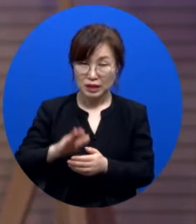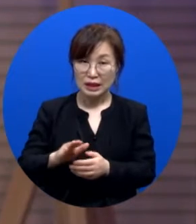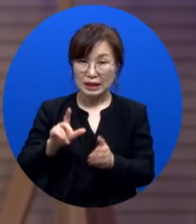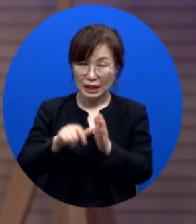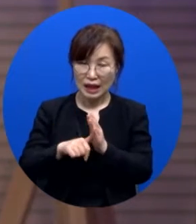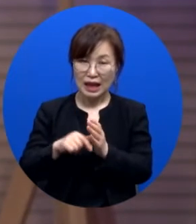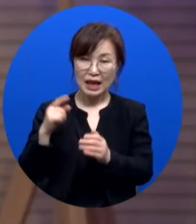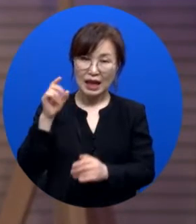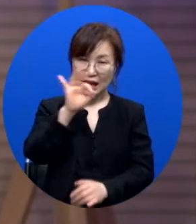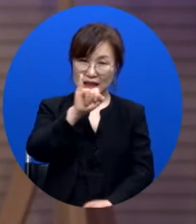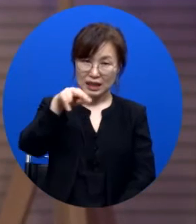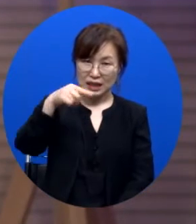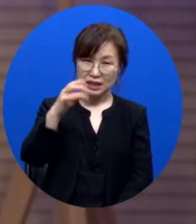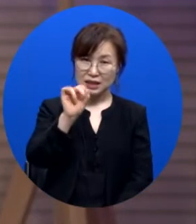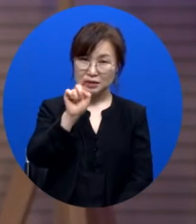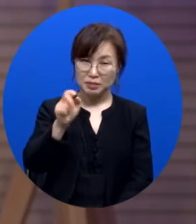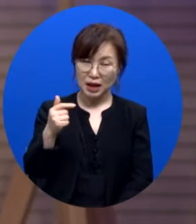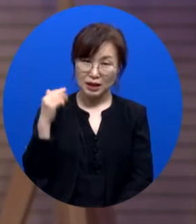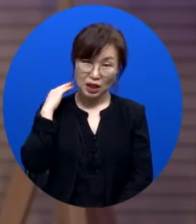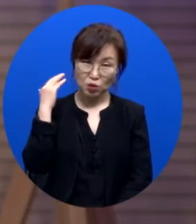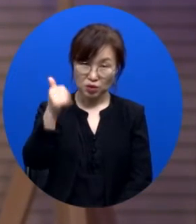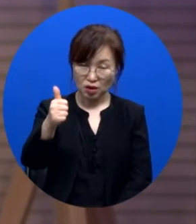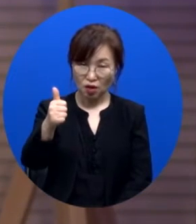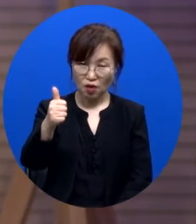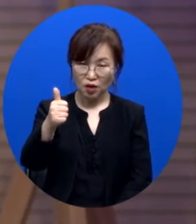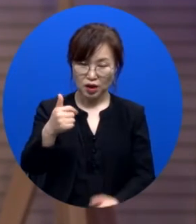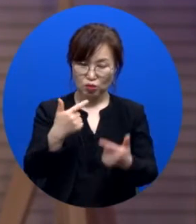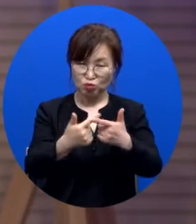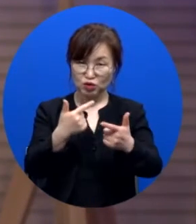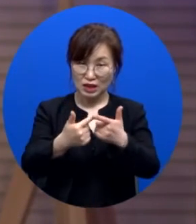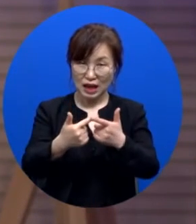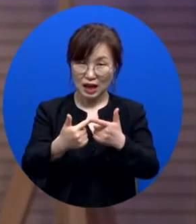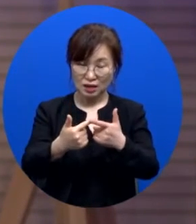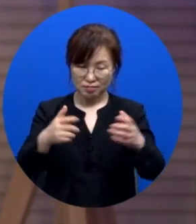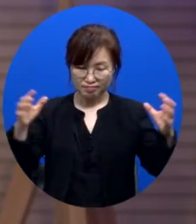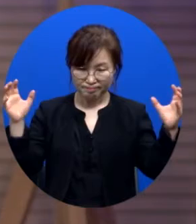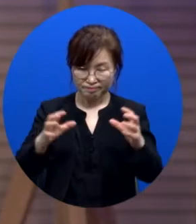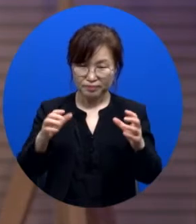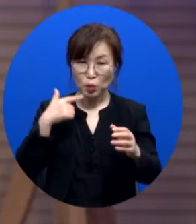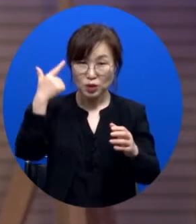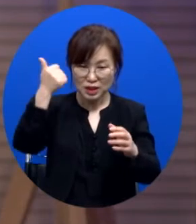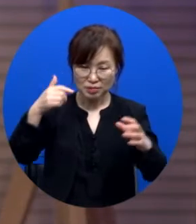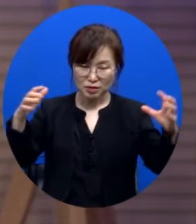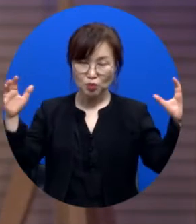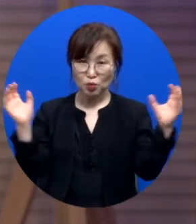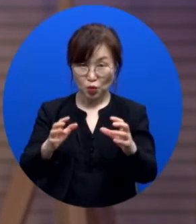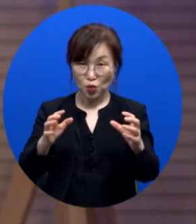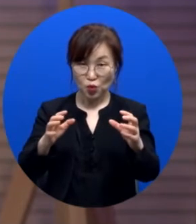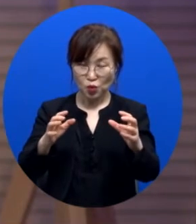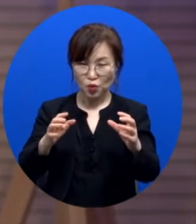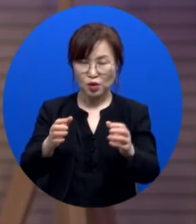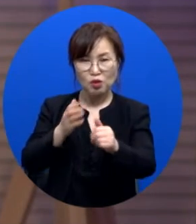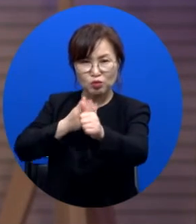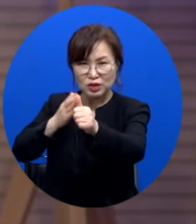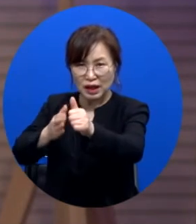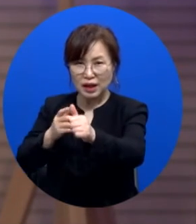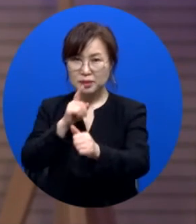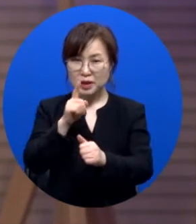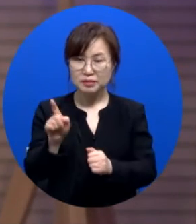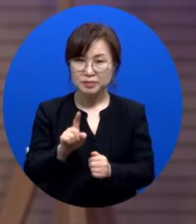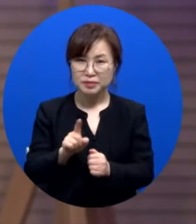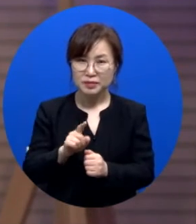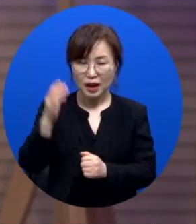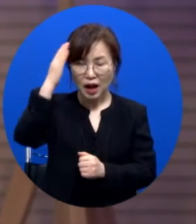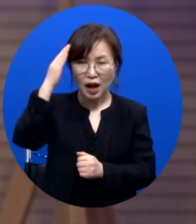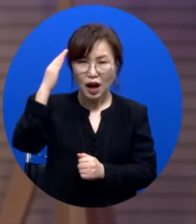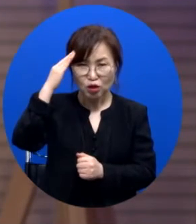대통령은 부산에 피난 은 모든 목회자들을 부산 도지사 관저로 불러서 이렇게 부탁했다고 합니다 우리